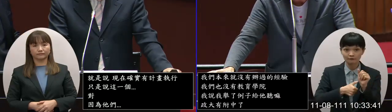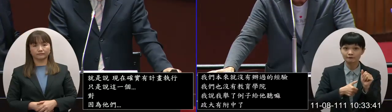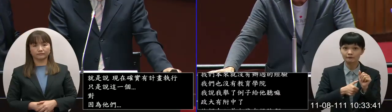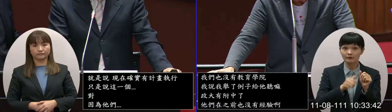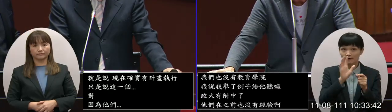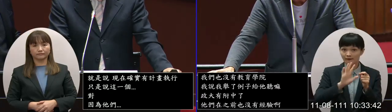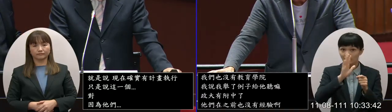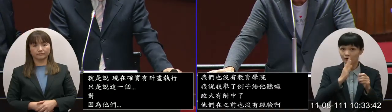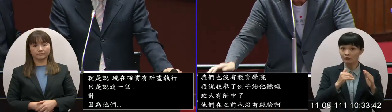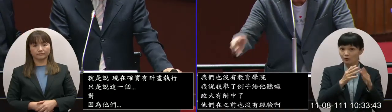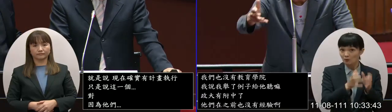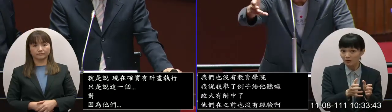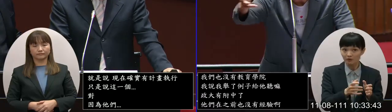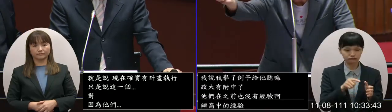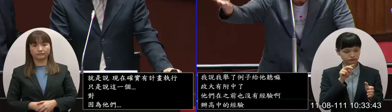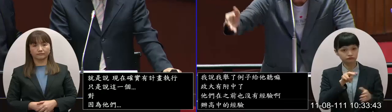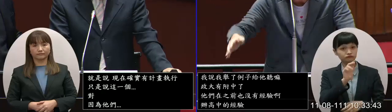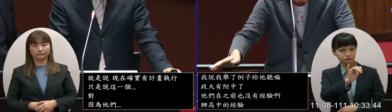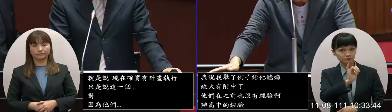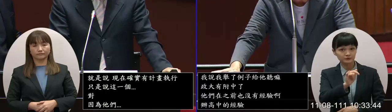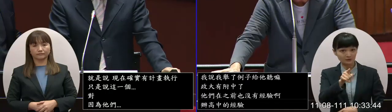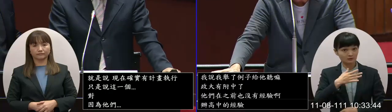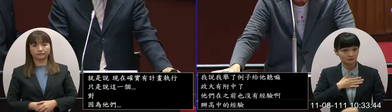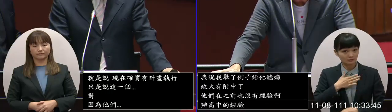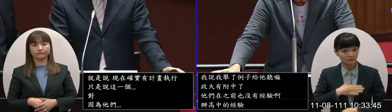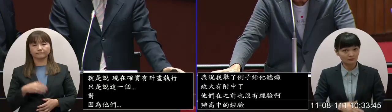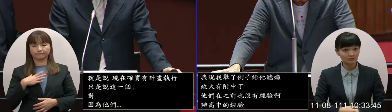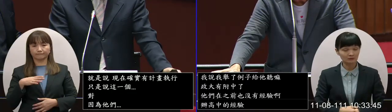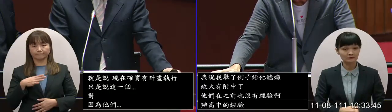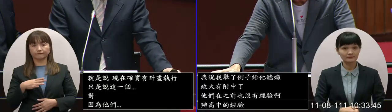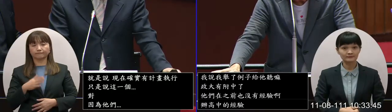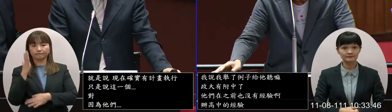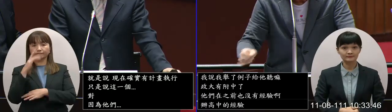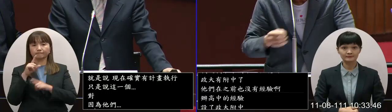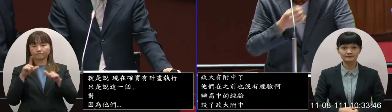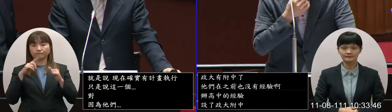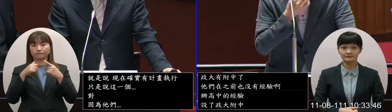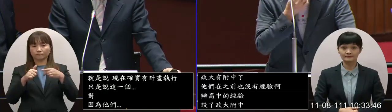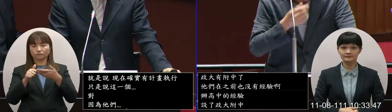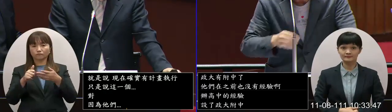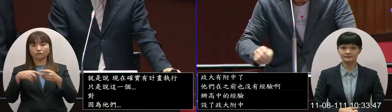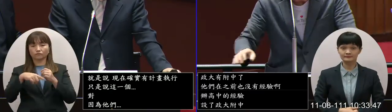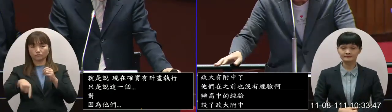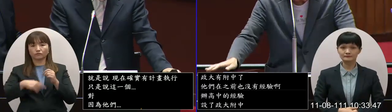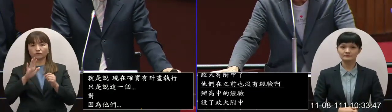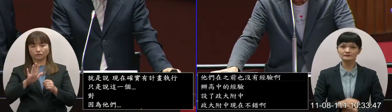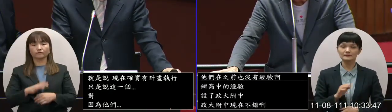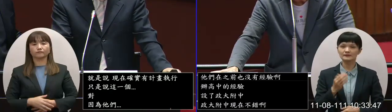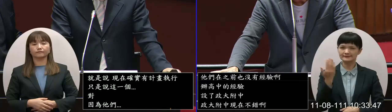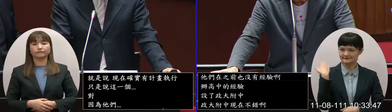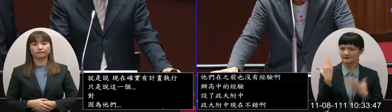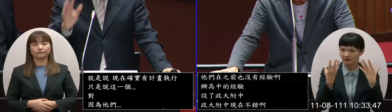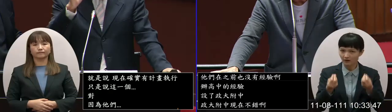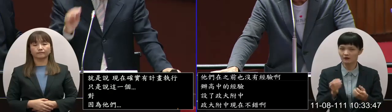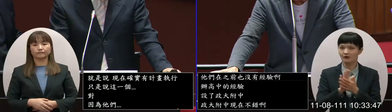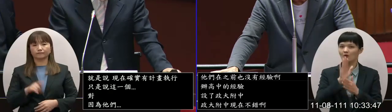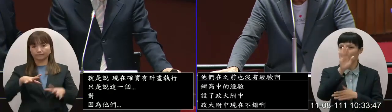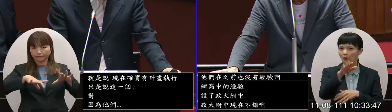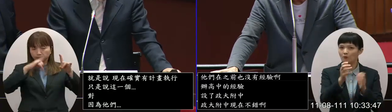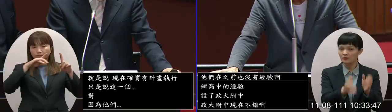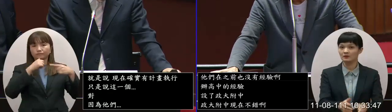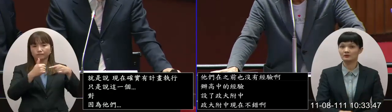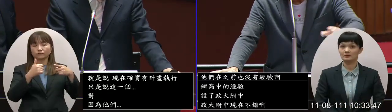啊。部长，你知道政大附中吧？ 我知道，因为政大确实有教育学院跟教育系。 后来才有， 没有没有，他先